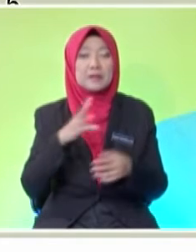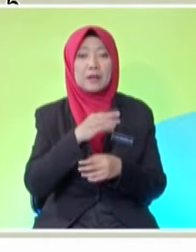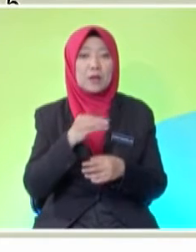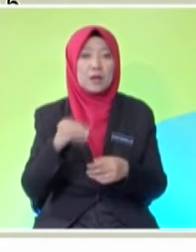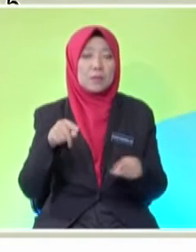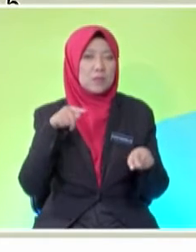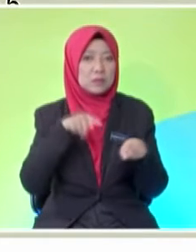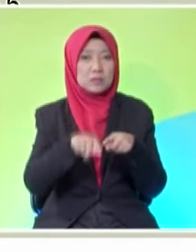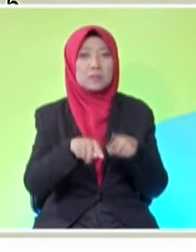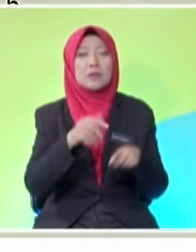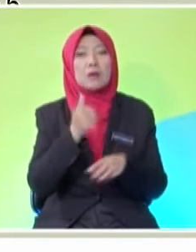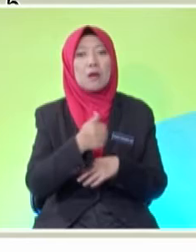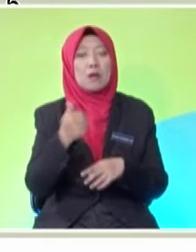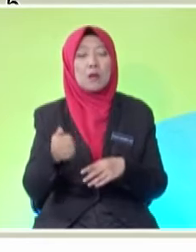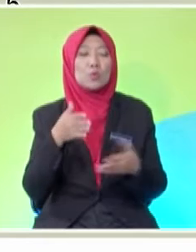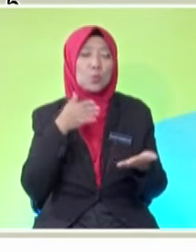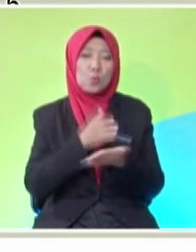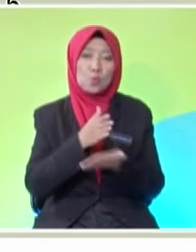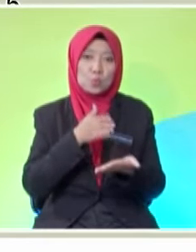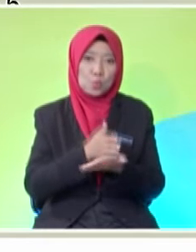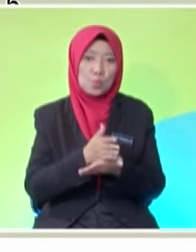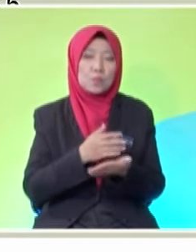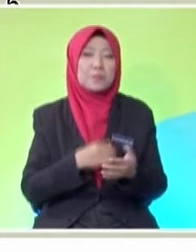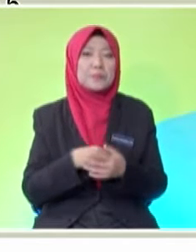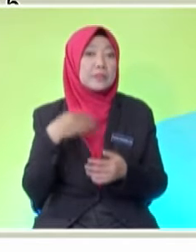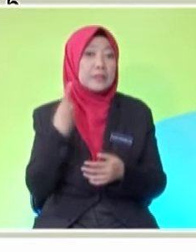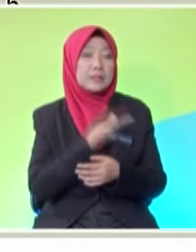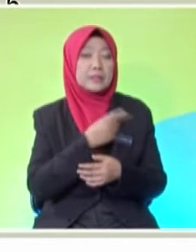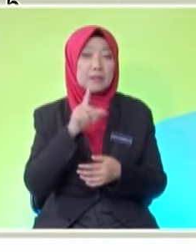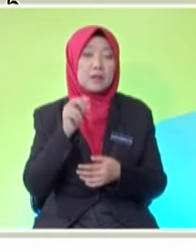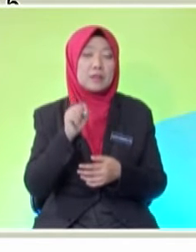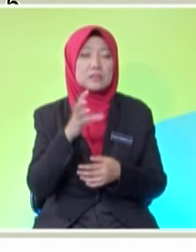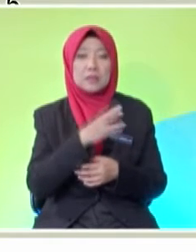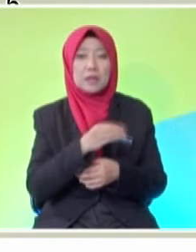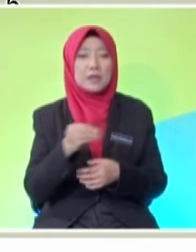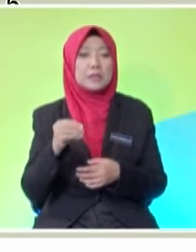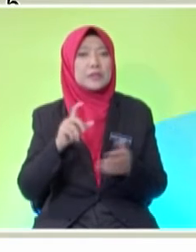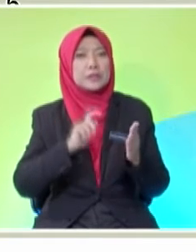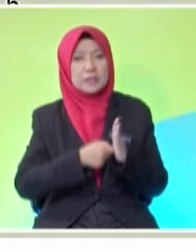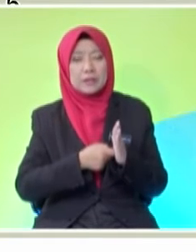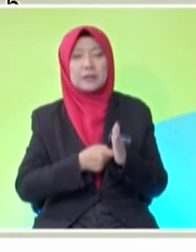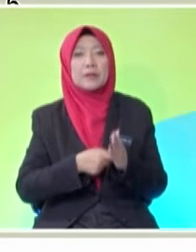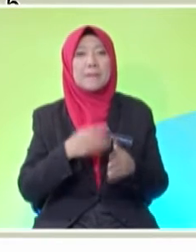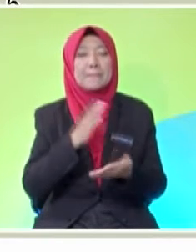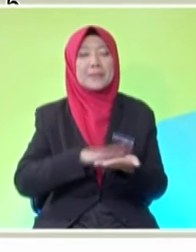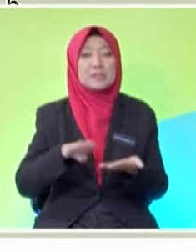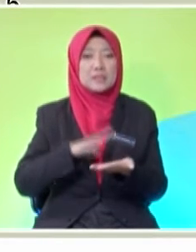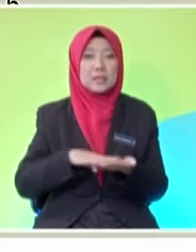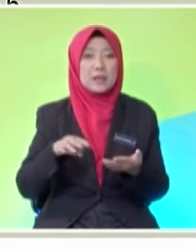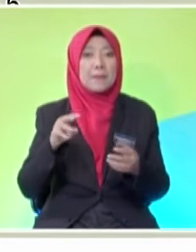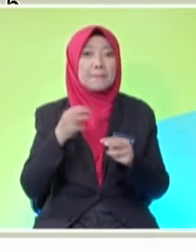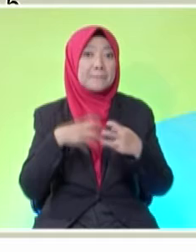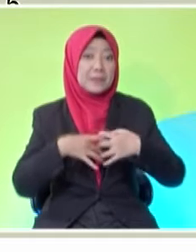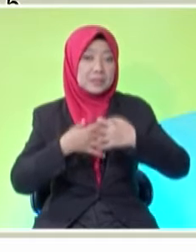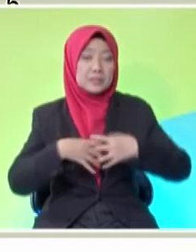alat pemotong. Kerja penyelenggaraan yang boleh dilakukan, kita laras dan ketatkan penahan mata alat. Kita bersihkan mesin canai meja